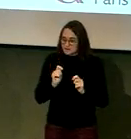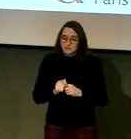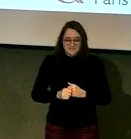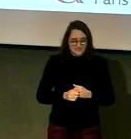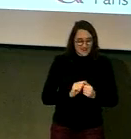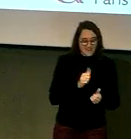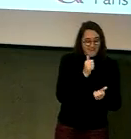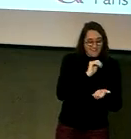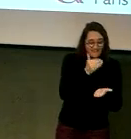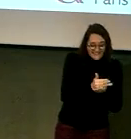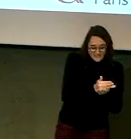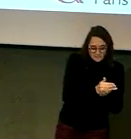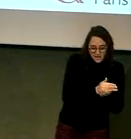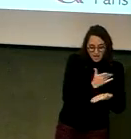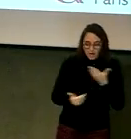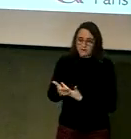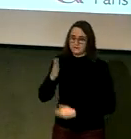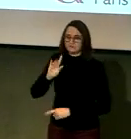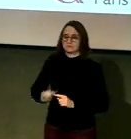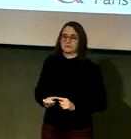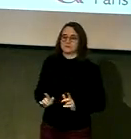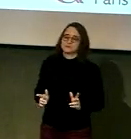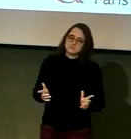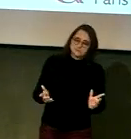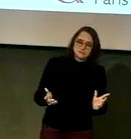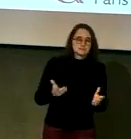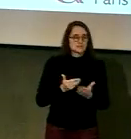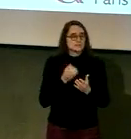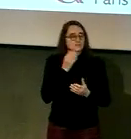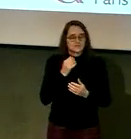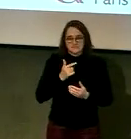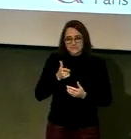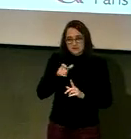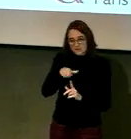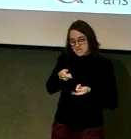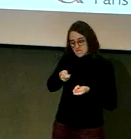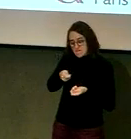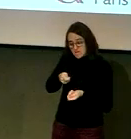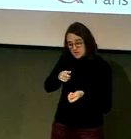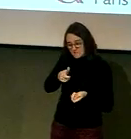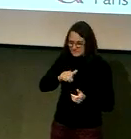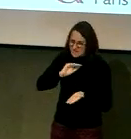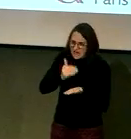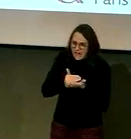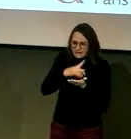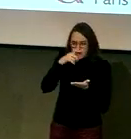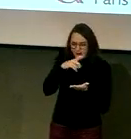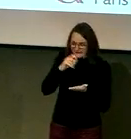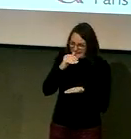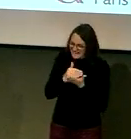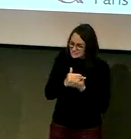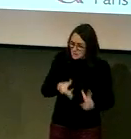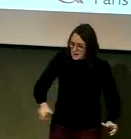substances, c'est-à-dire ces horribles histoires où on met tellement la pression sur une femme pour qu'elle arrête sa cocaïne pendant toute